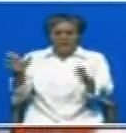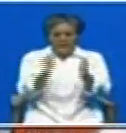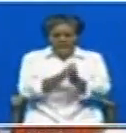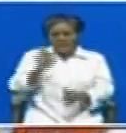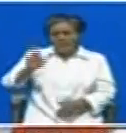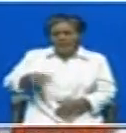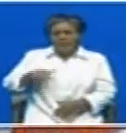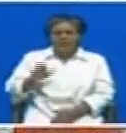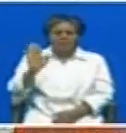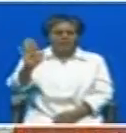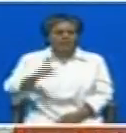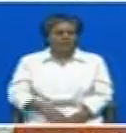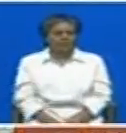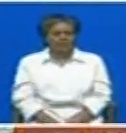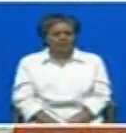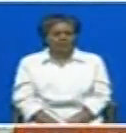syvia